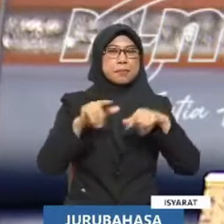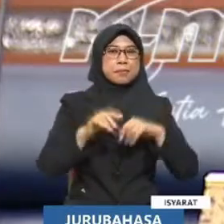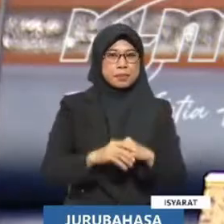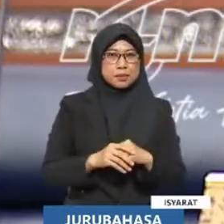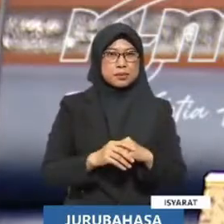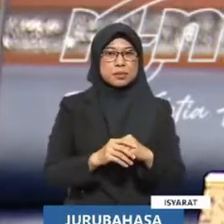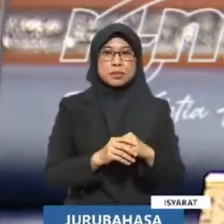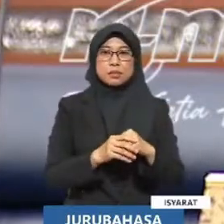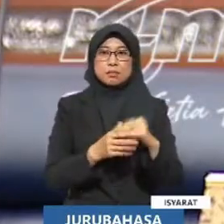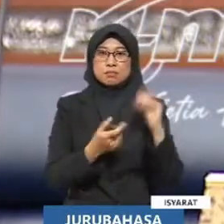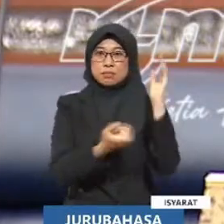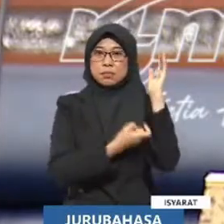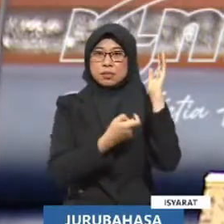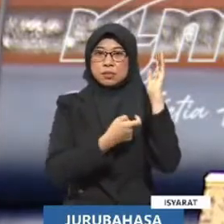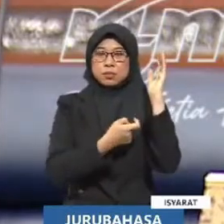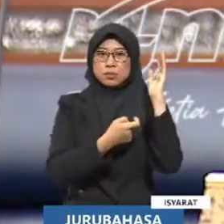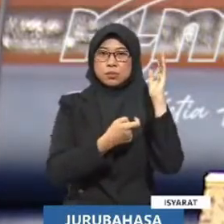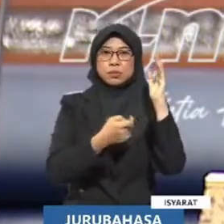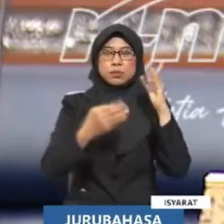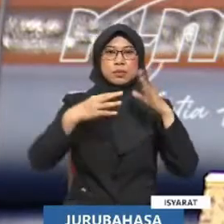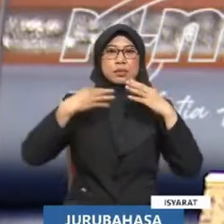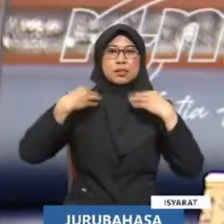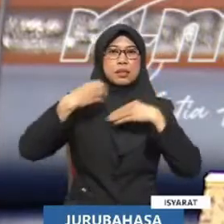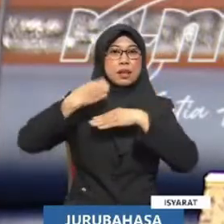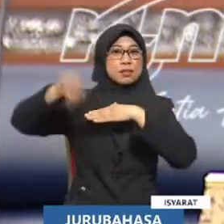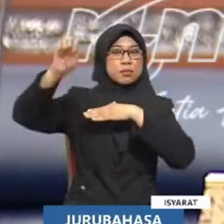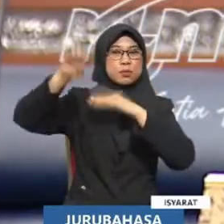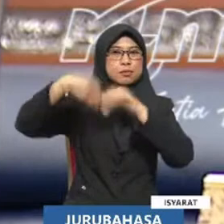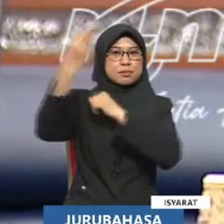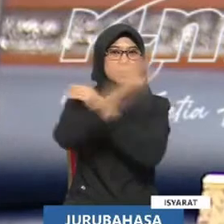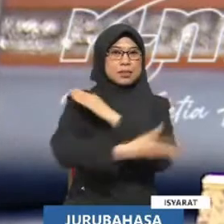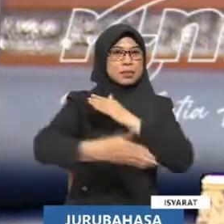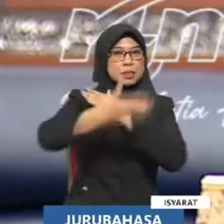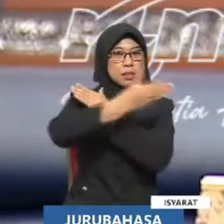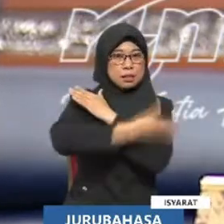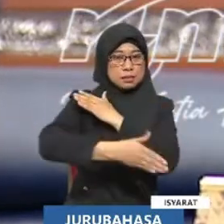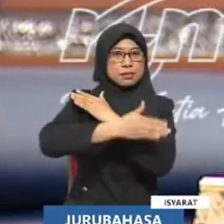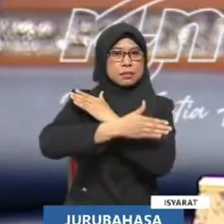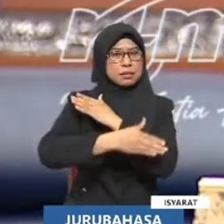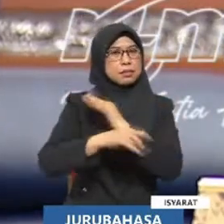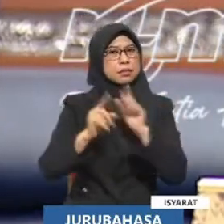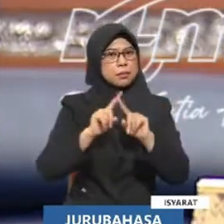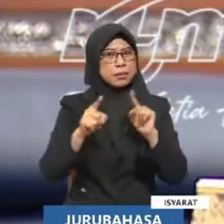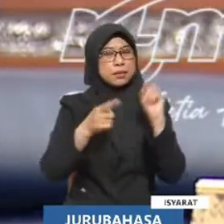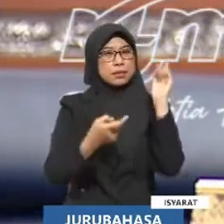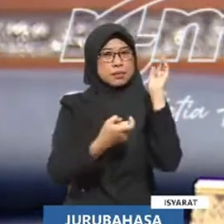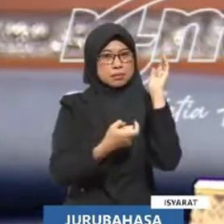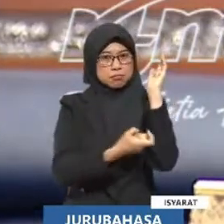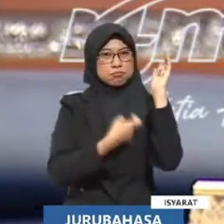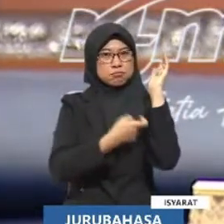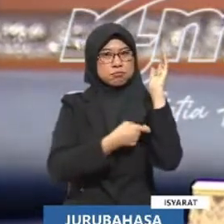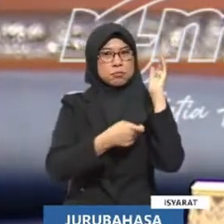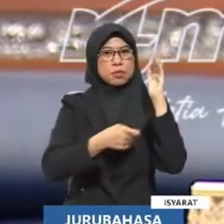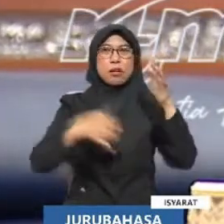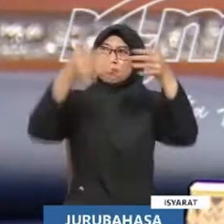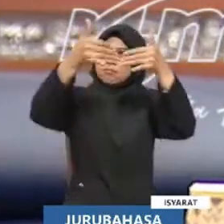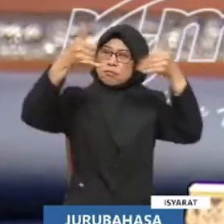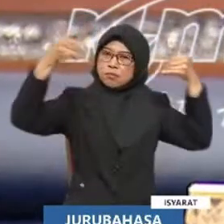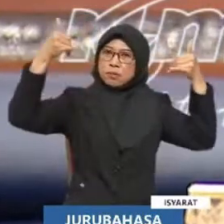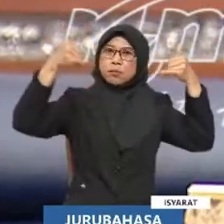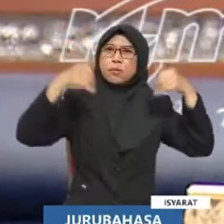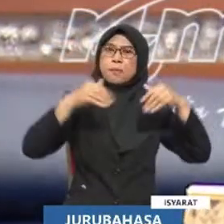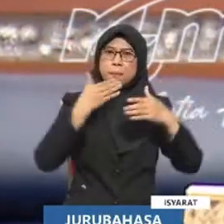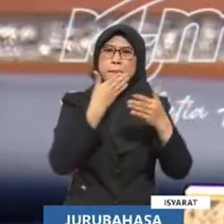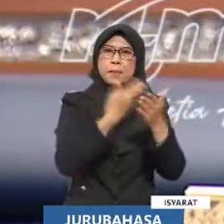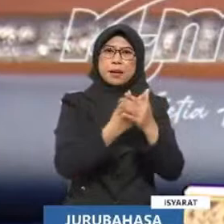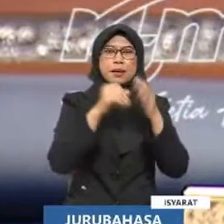itu kebanyakan kayu getah diekspor mentah ke luar negara sedangkan kayu getah boleh menghasilkan perabot yang berkualiti tinggi dan